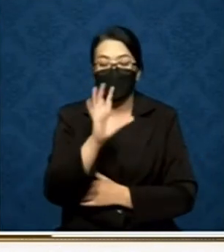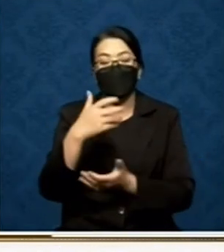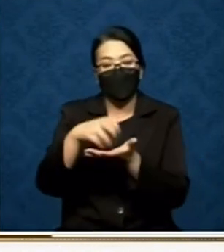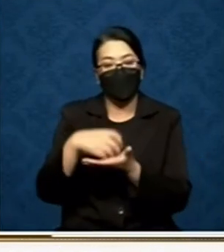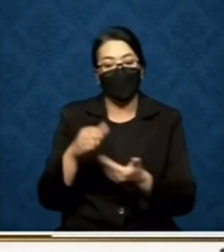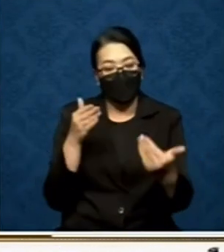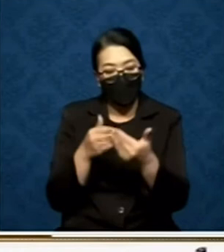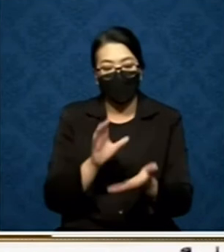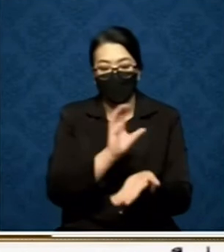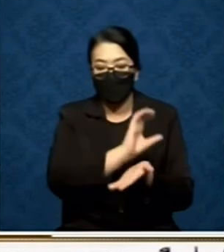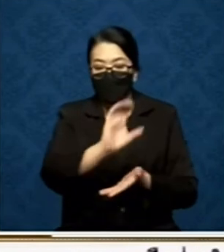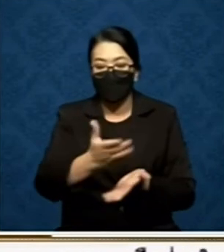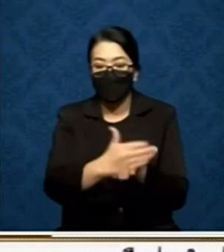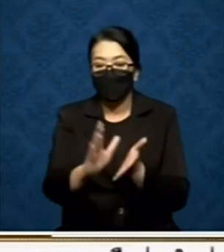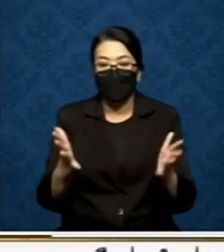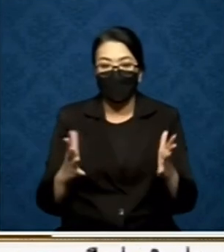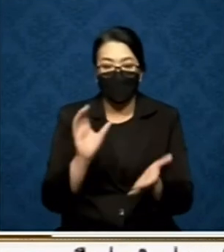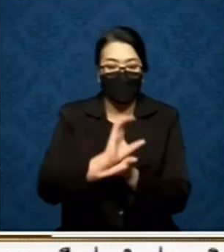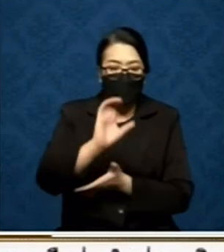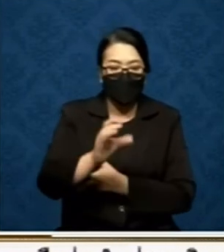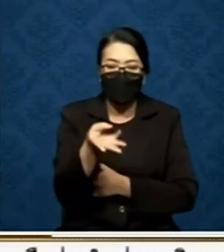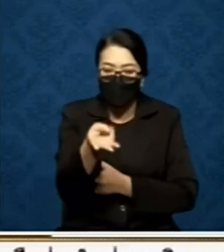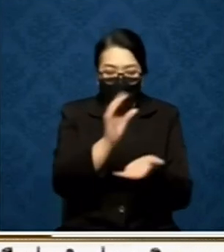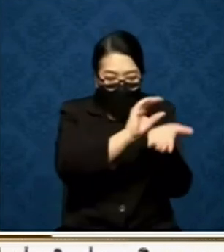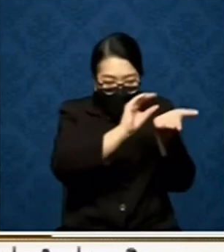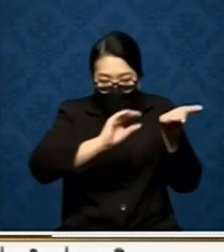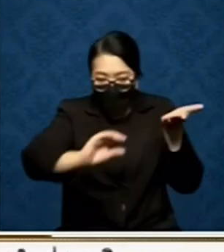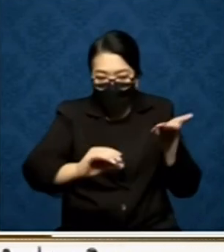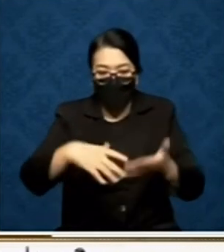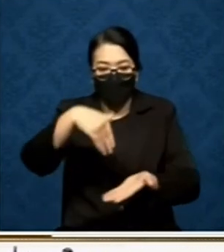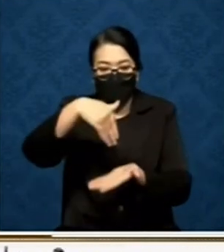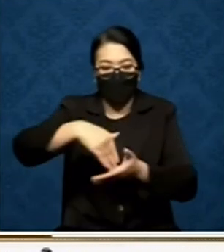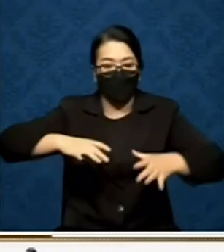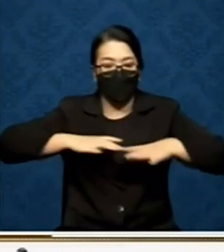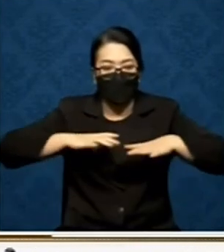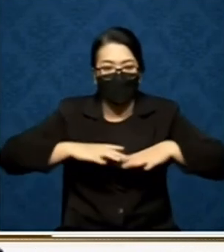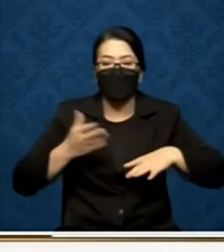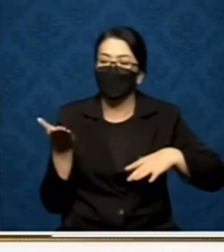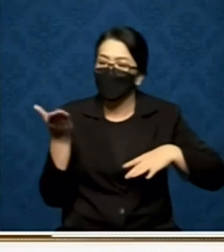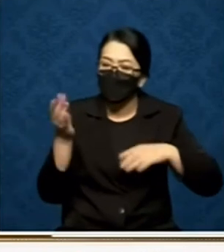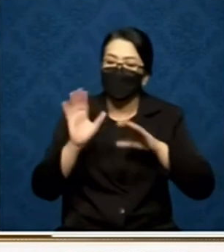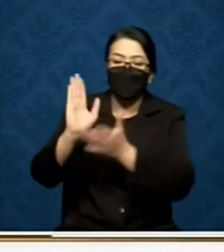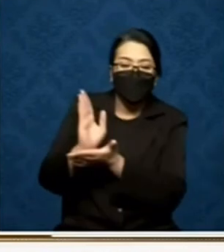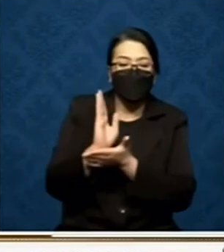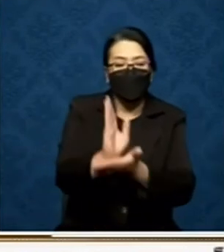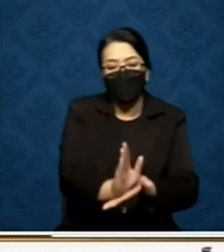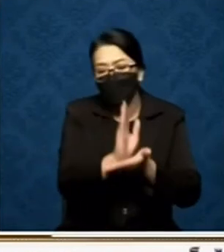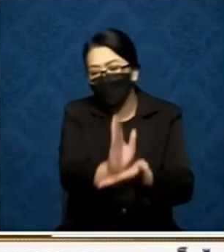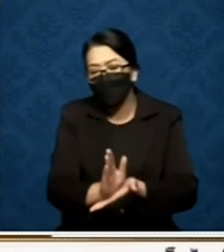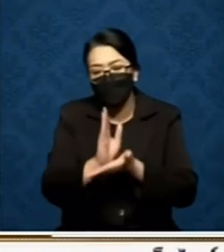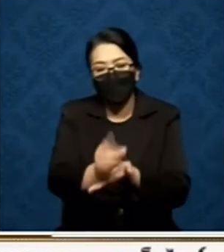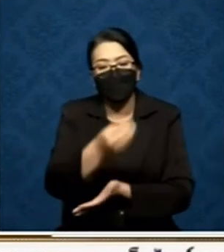9ถ้าใครก็ประมาณเพียงน้อยหรือปัจจุบันตั้งศูนย์พักพลอยก็ยังต้องขอรับบริจาคอาหาร